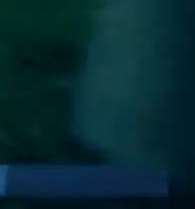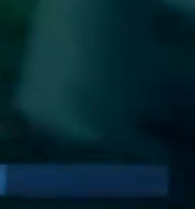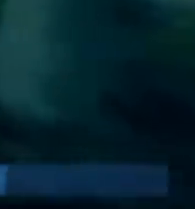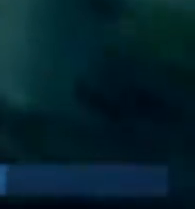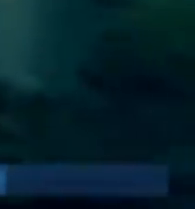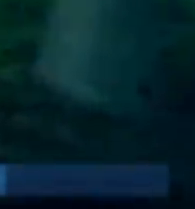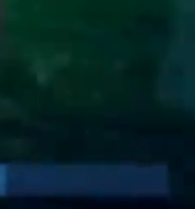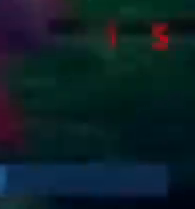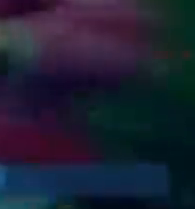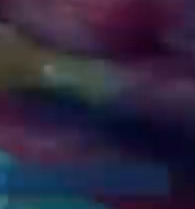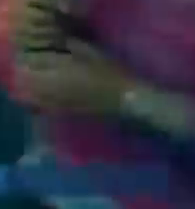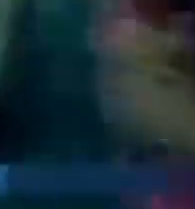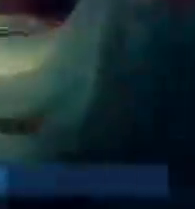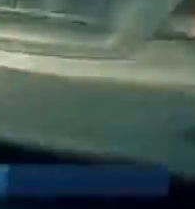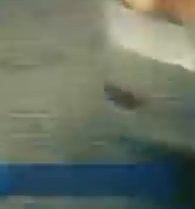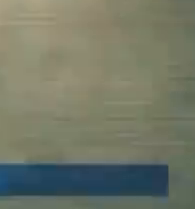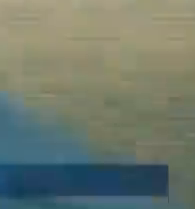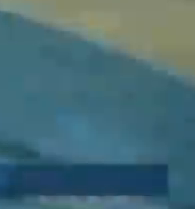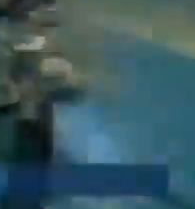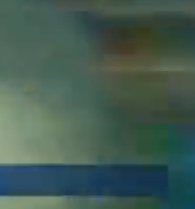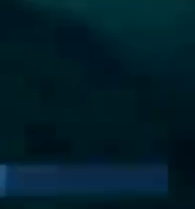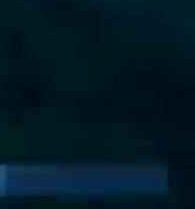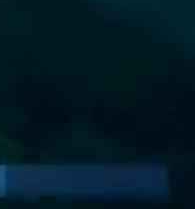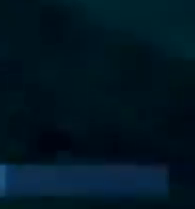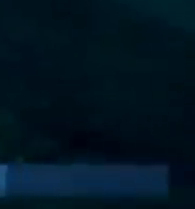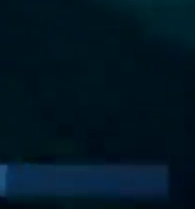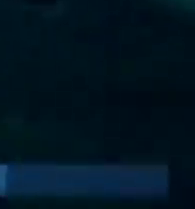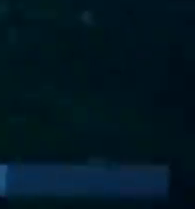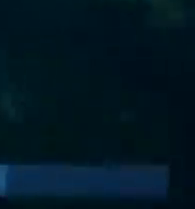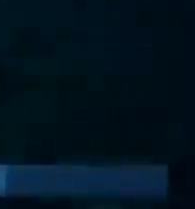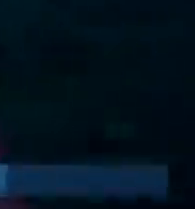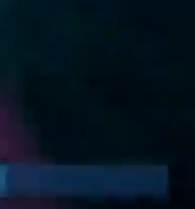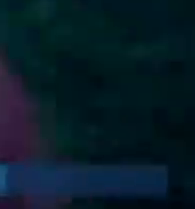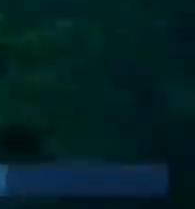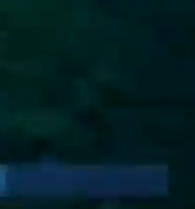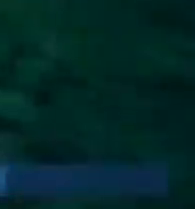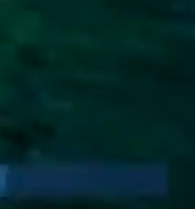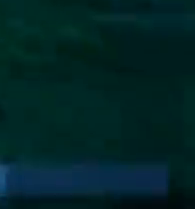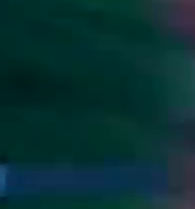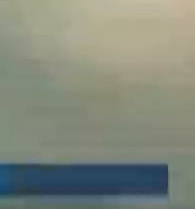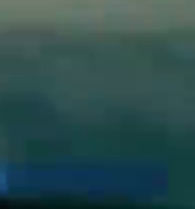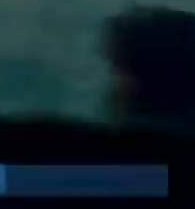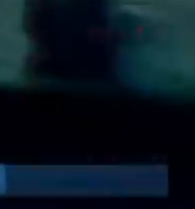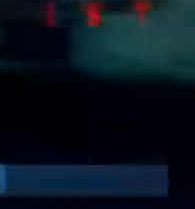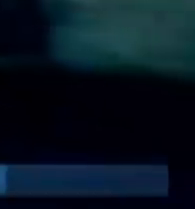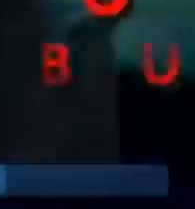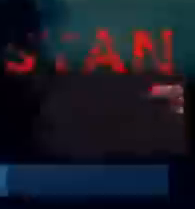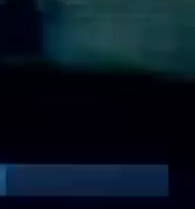Gözümü açamıyorum. Gerçekten çok zor şu an burada. Kafama düştü. Ah! Ah!